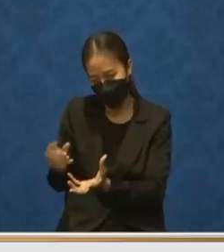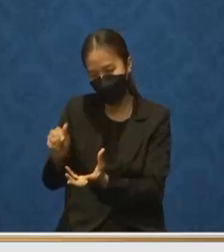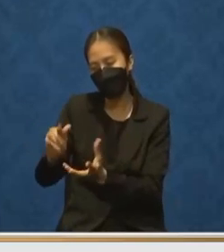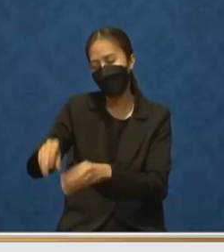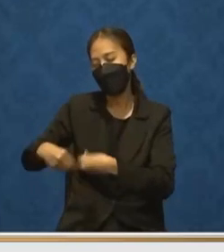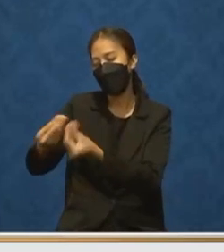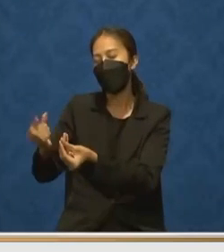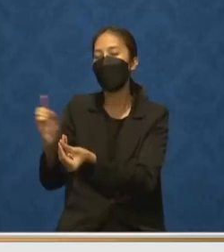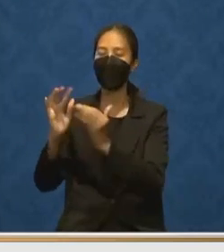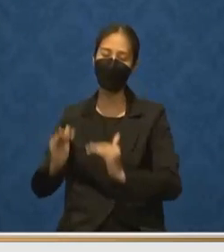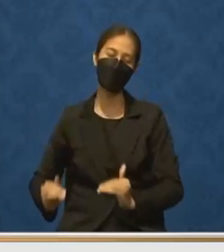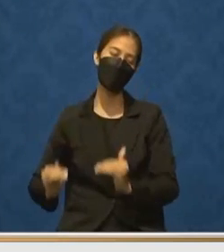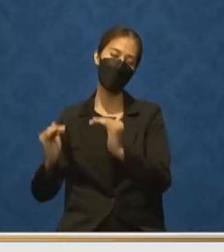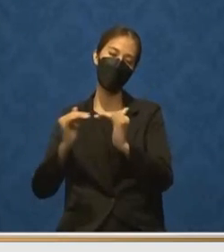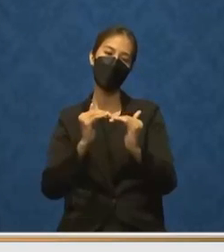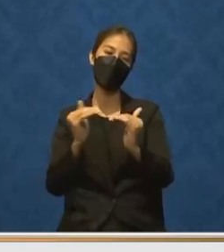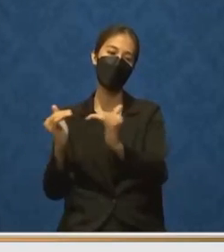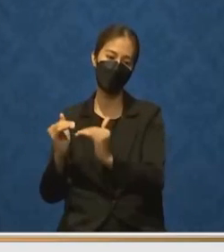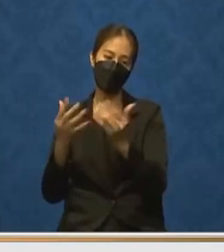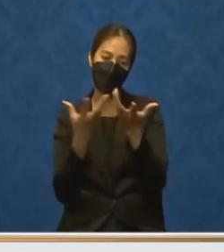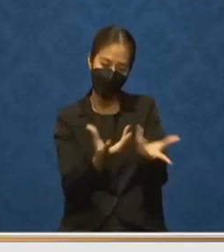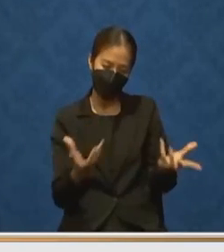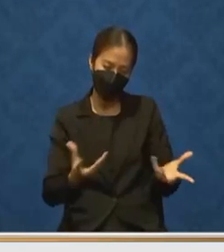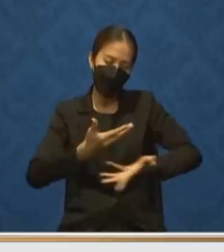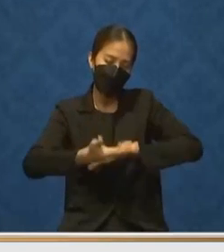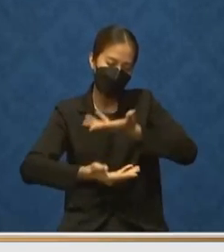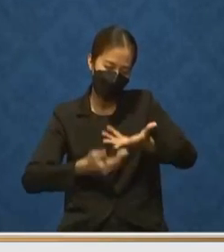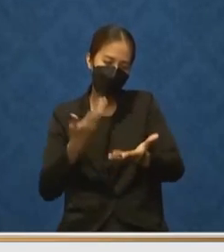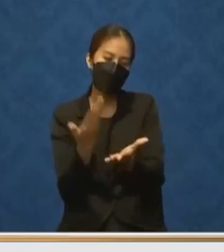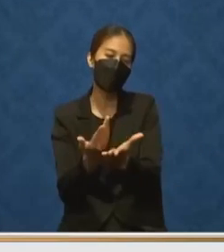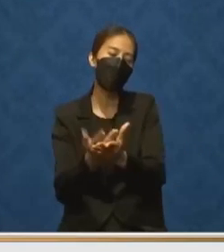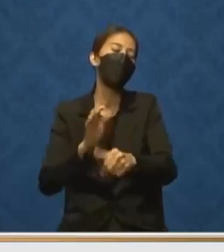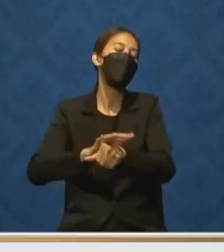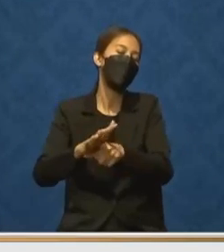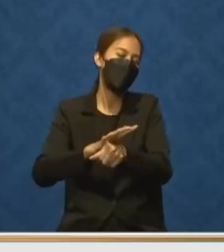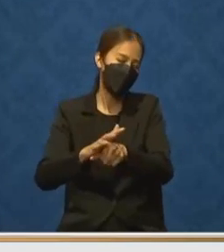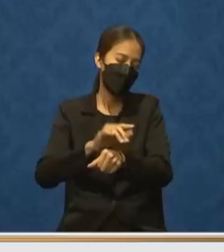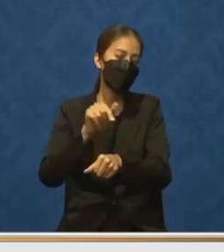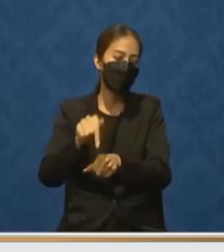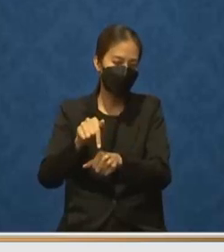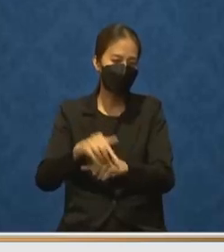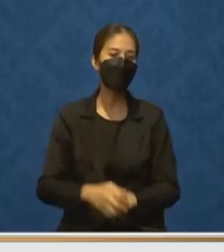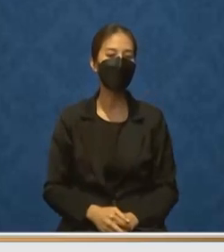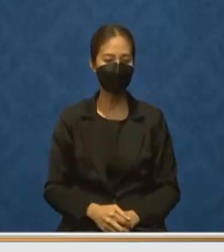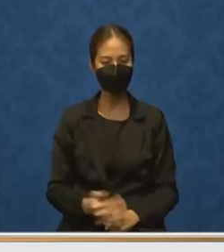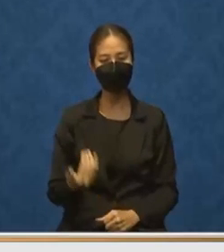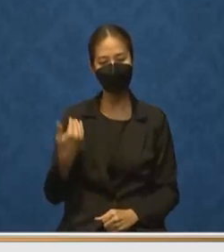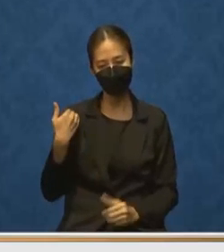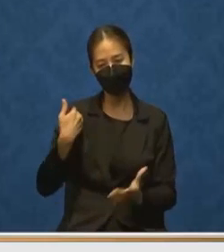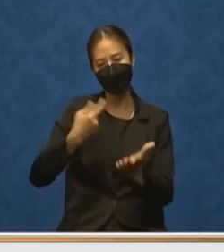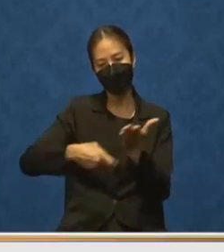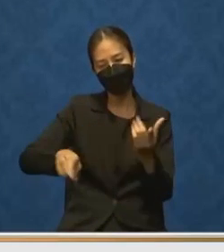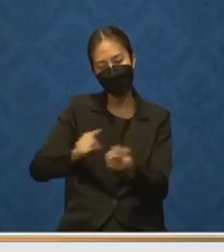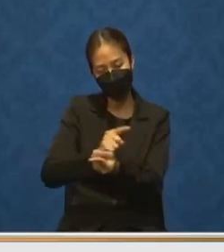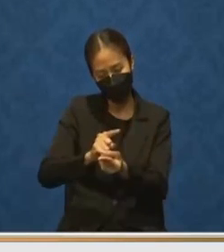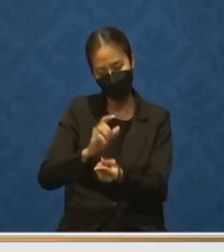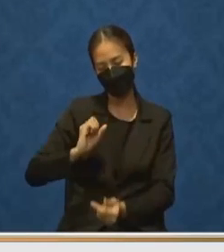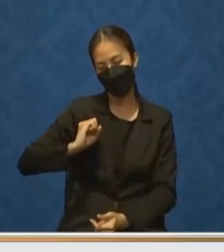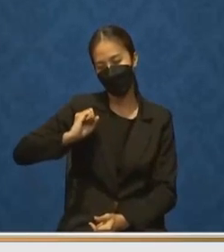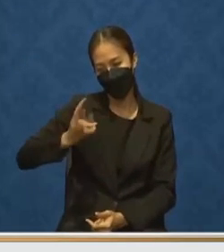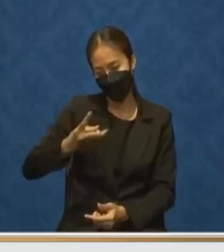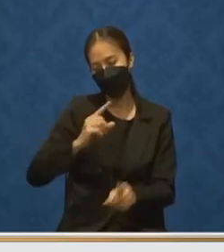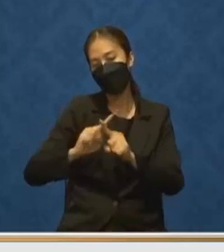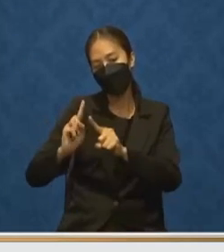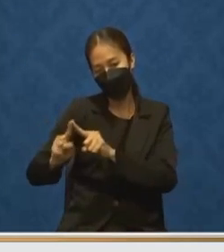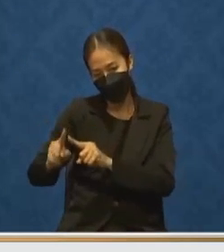เป็นธรรมในราคาสินค้าและบริการอย่างเหมาะสมส่งเสริมการสร้างหลักประกันสังคมและสวัสดิการสำหรับ